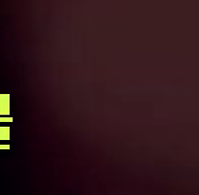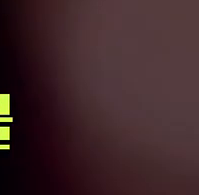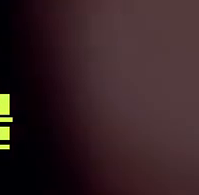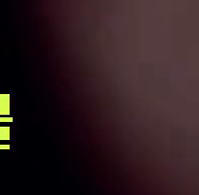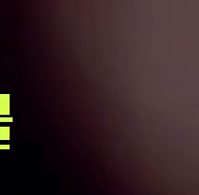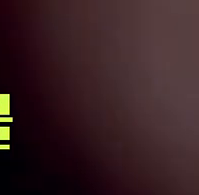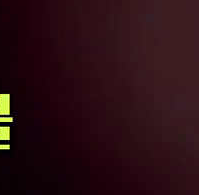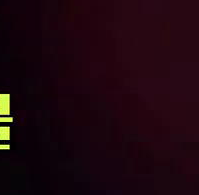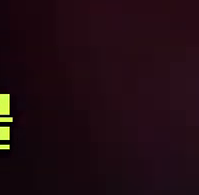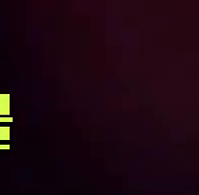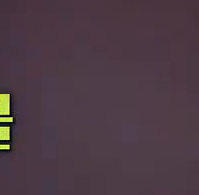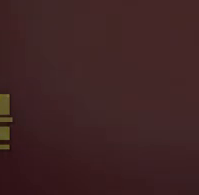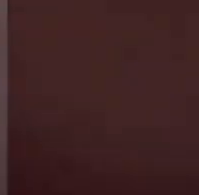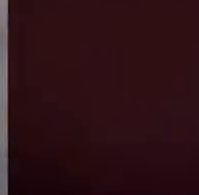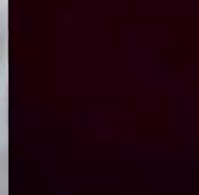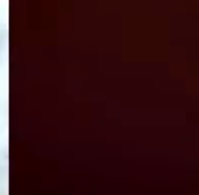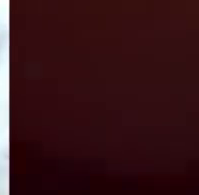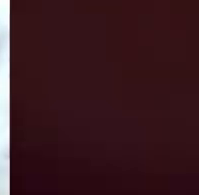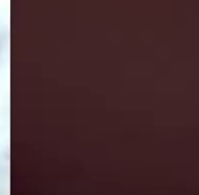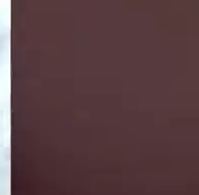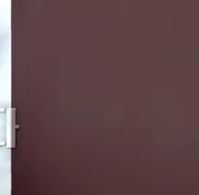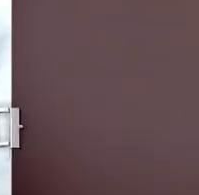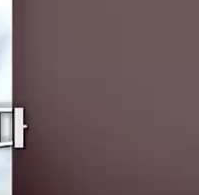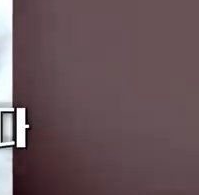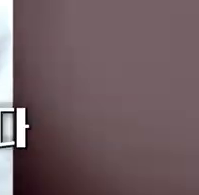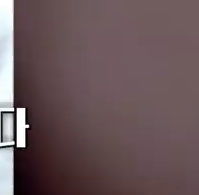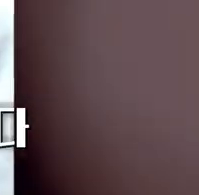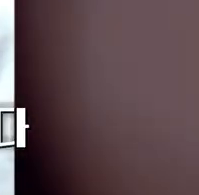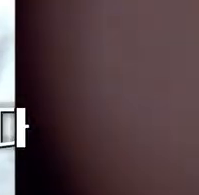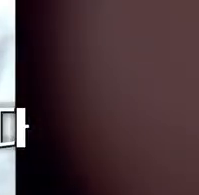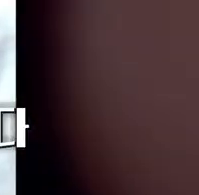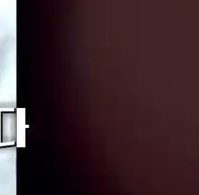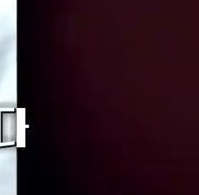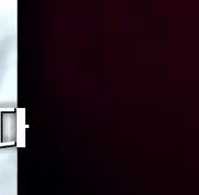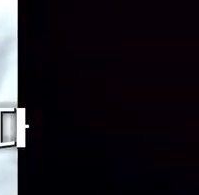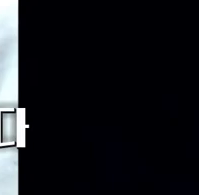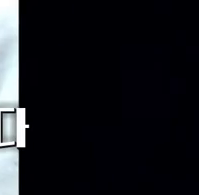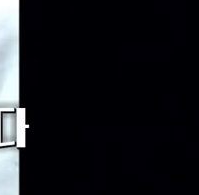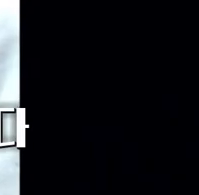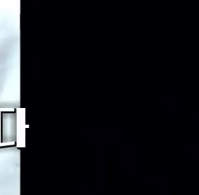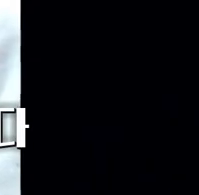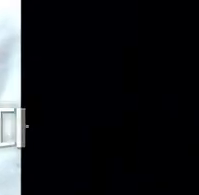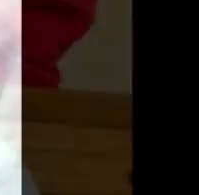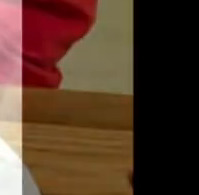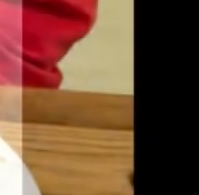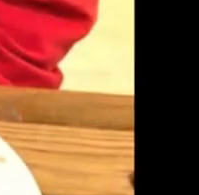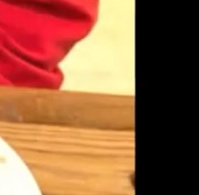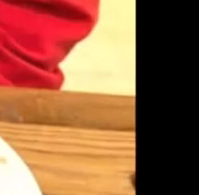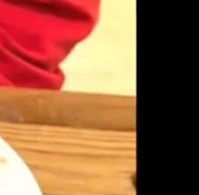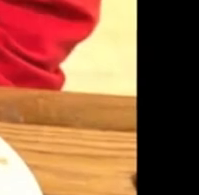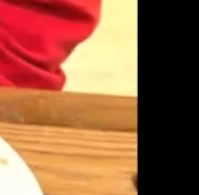the song. It's a better place since you came along. Since you came along.